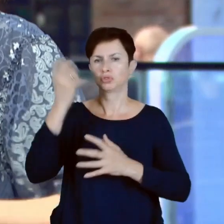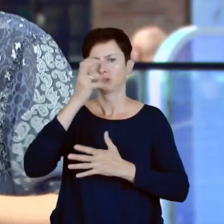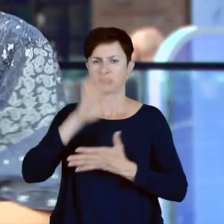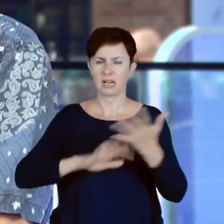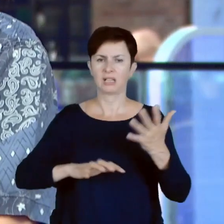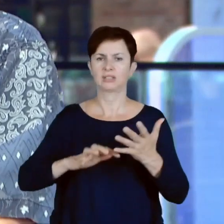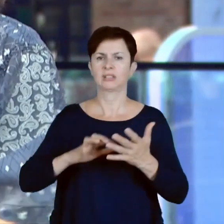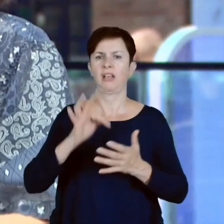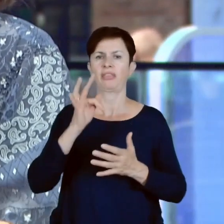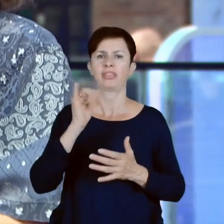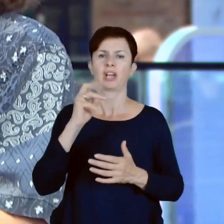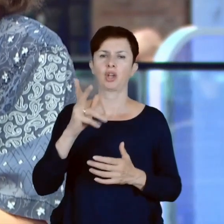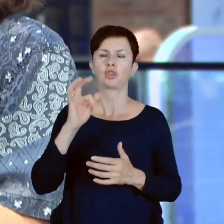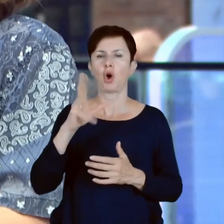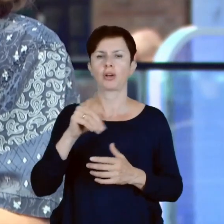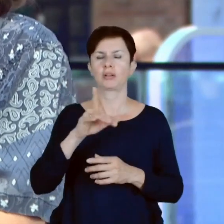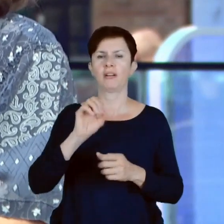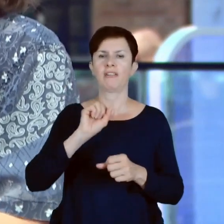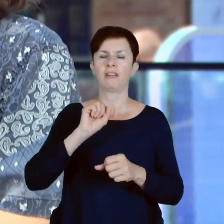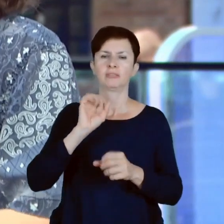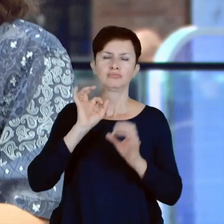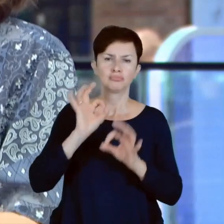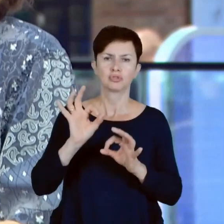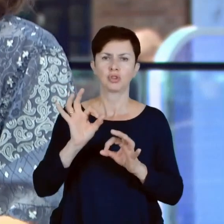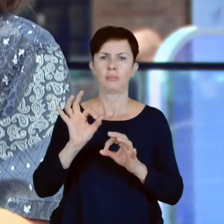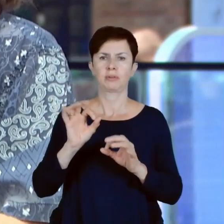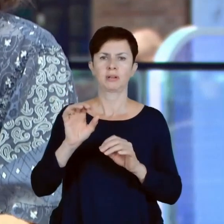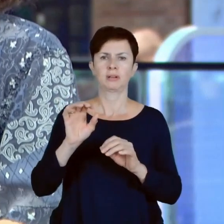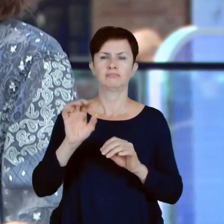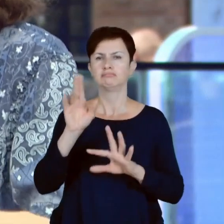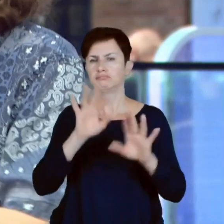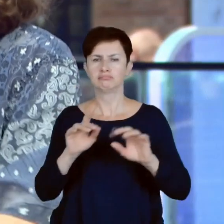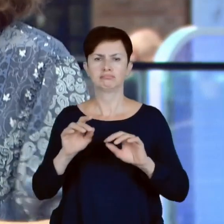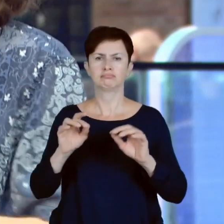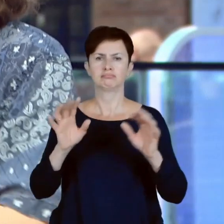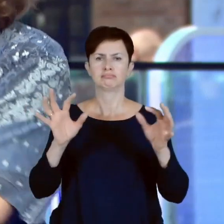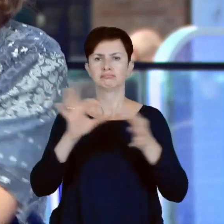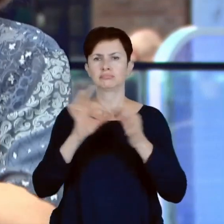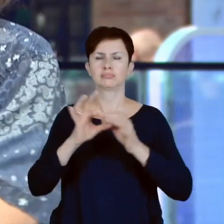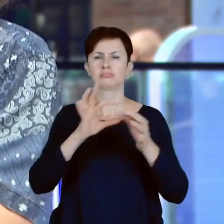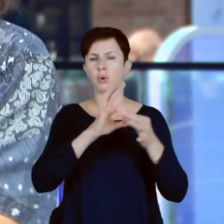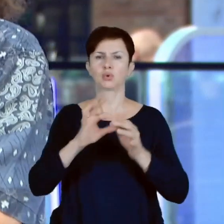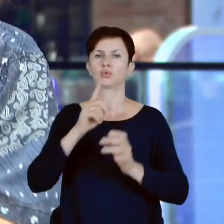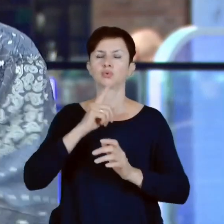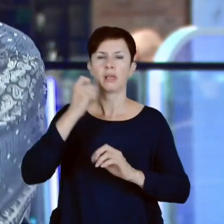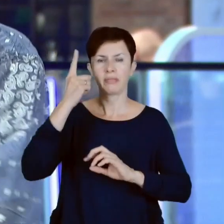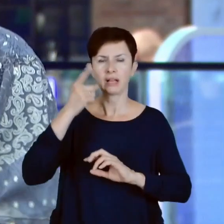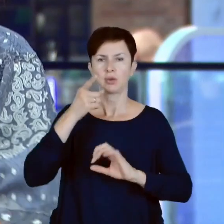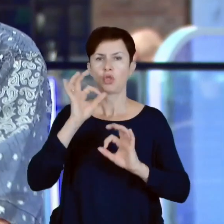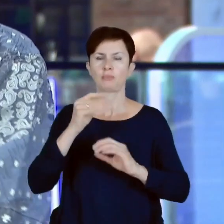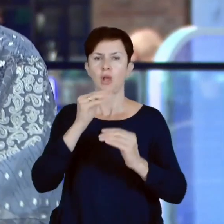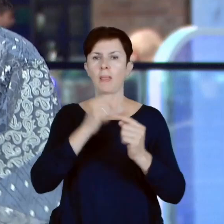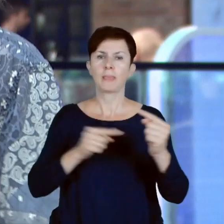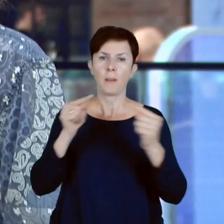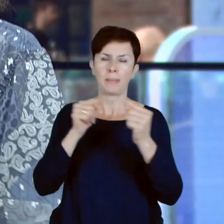które przez to, że mają fajny interfejs i są bazowane na generatywnej sztucznej inteligencji, dobrze nam dopasowują content, który